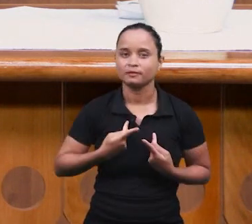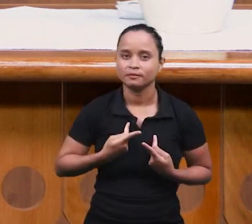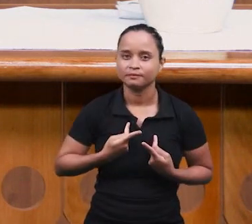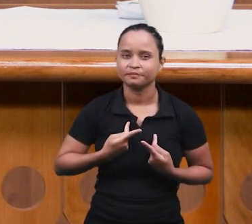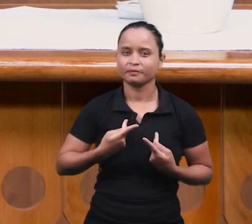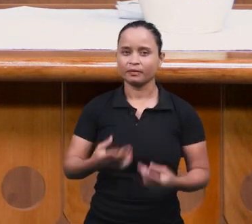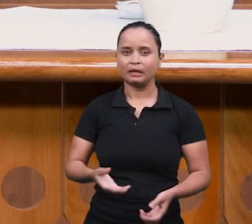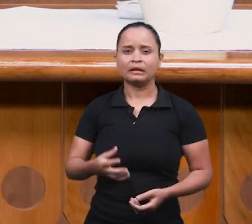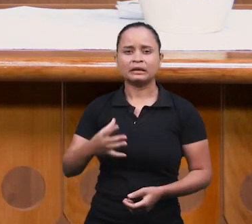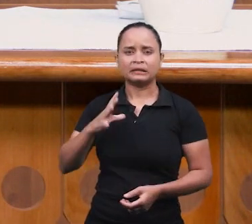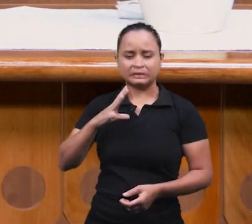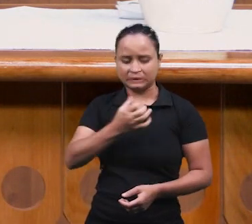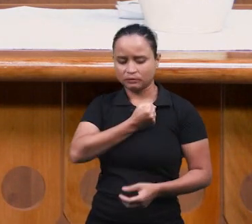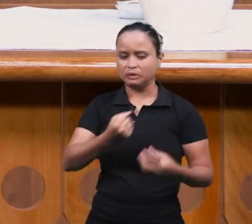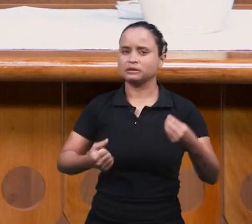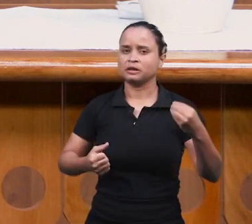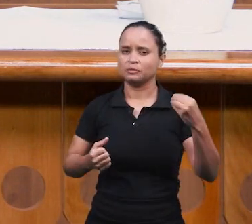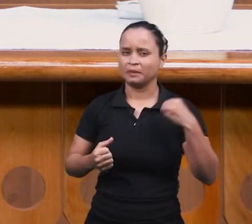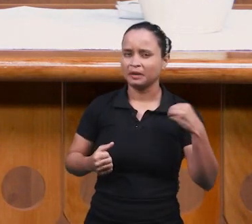péché.